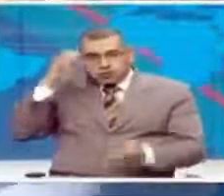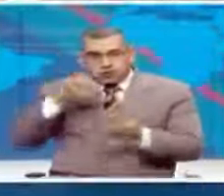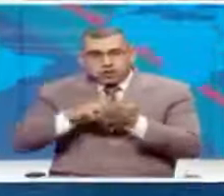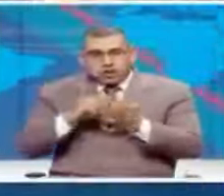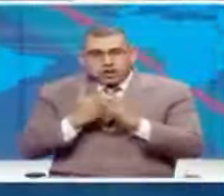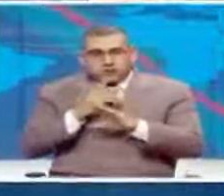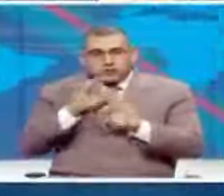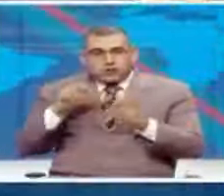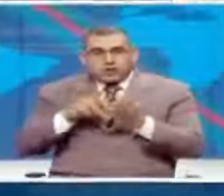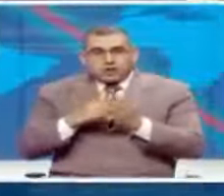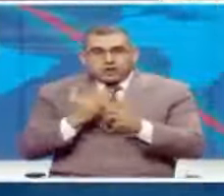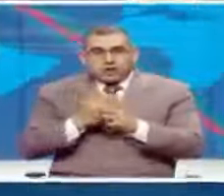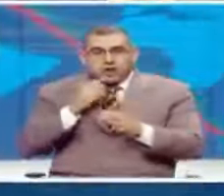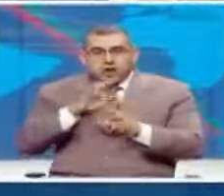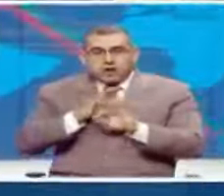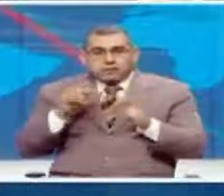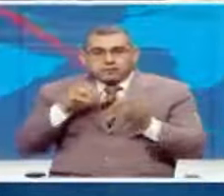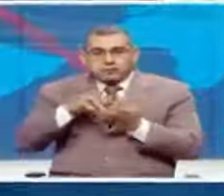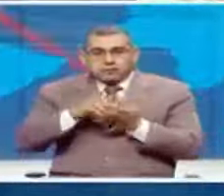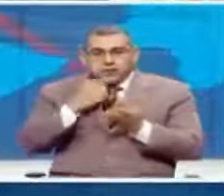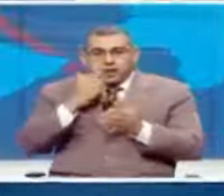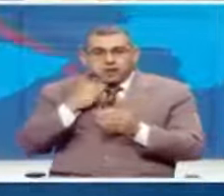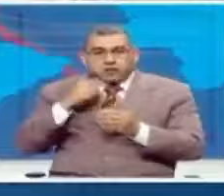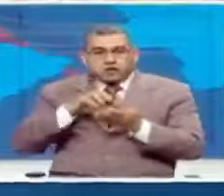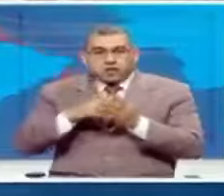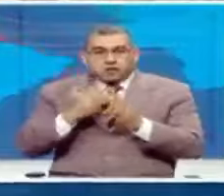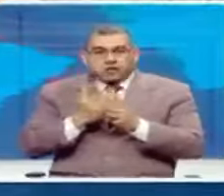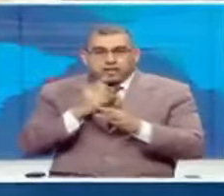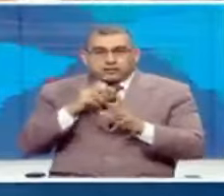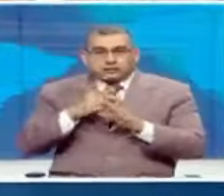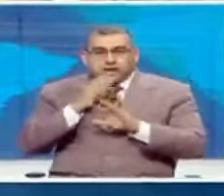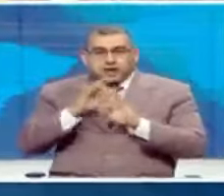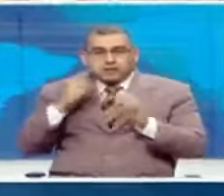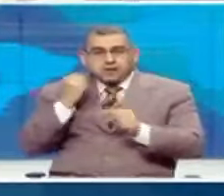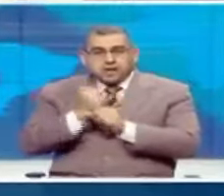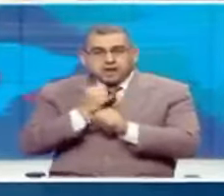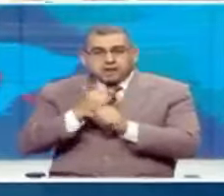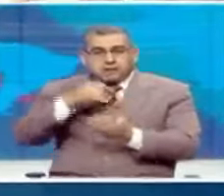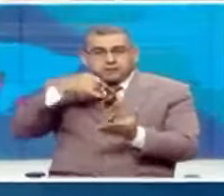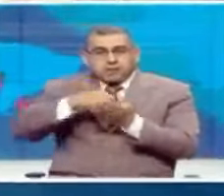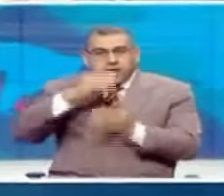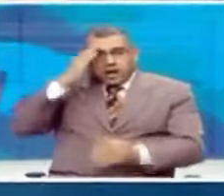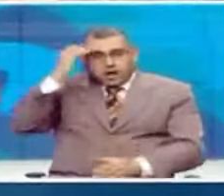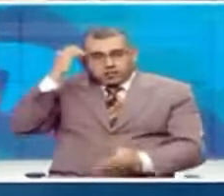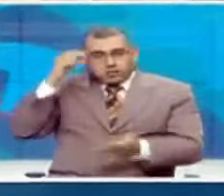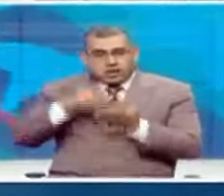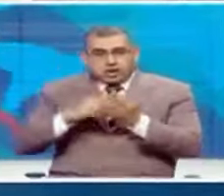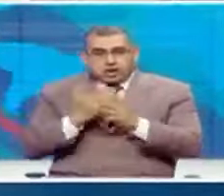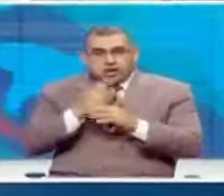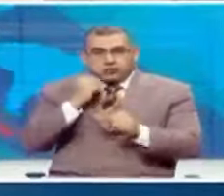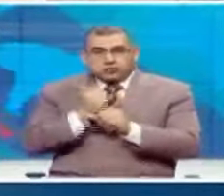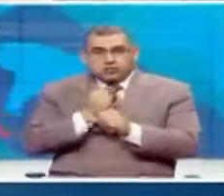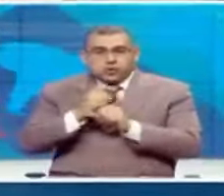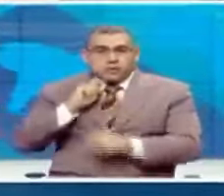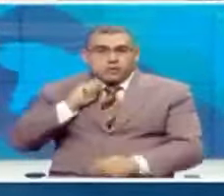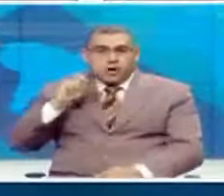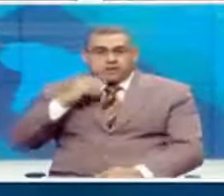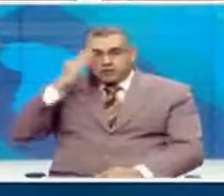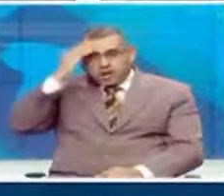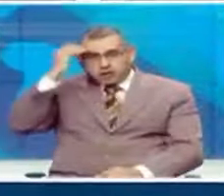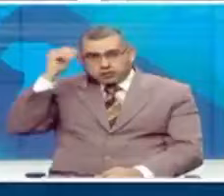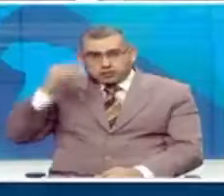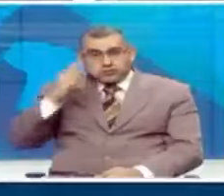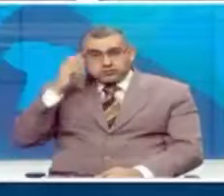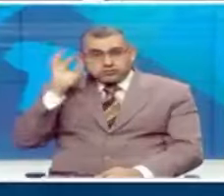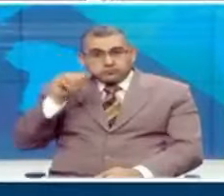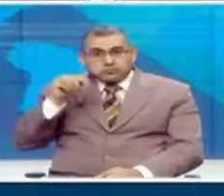بزيارة وتفقد أحد المدارس التطبيقية التكنولوجية بمدينة أسيوط الجديدة بمحافظة أسيوط.